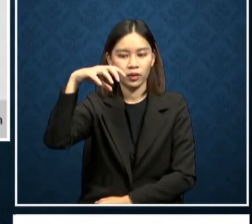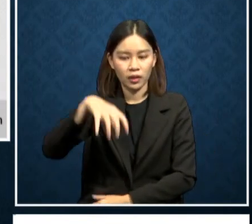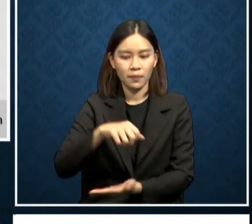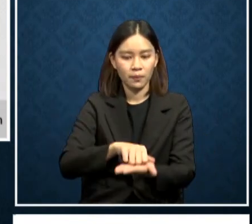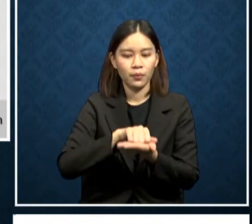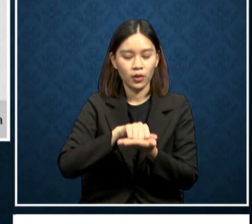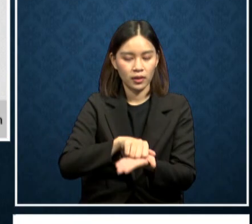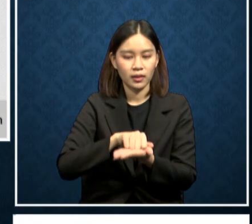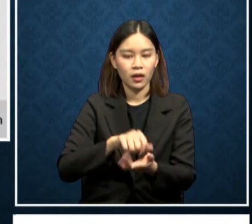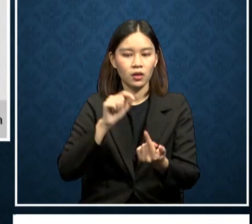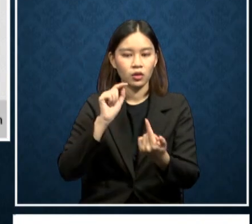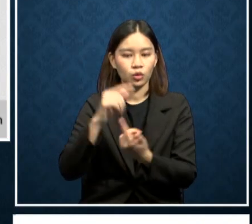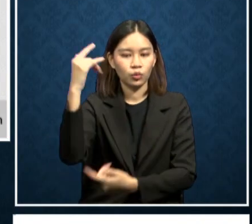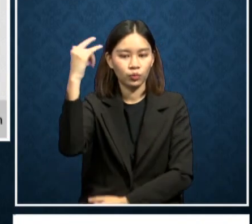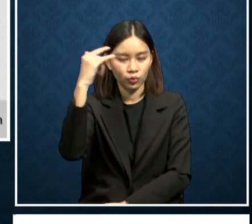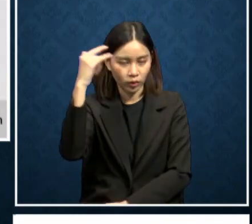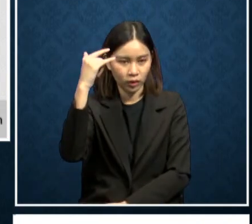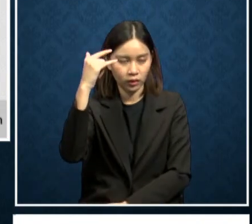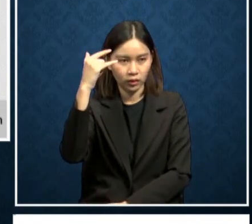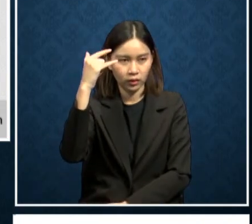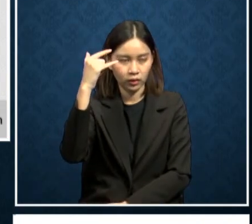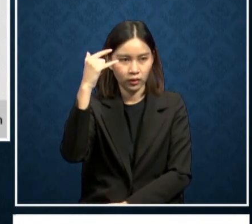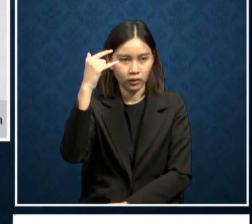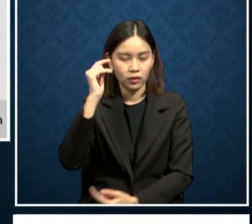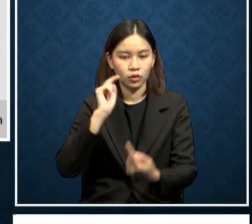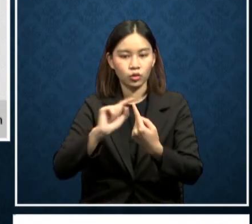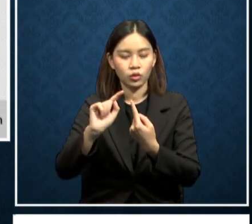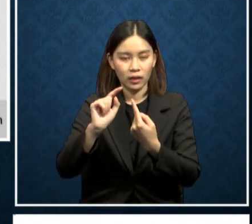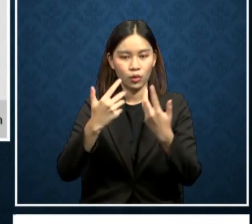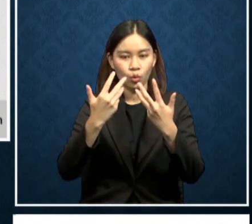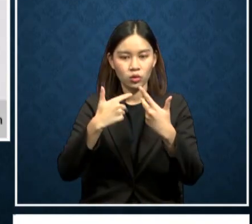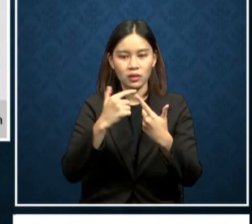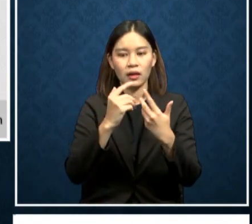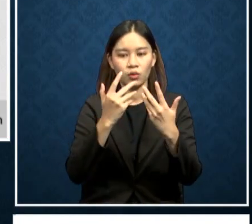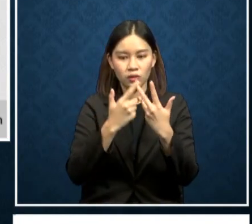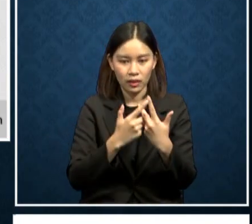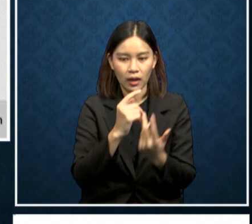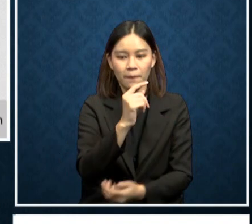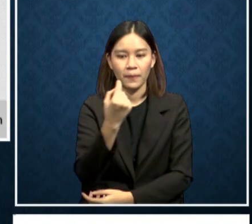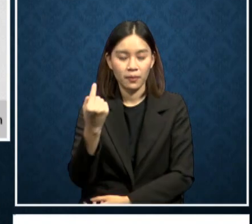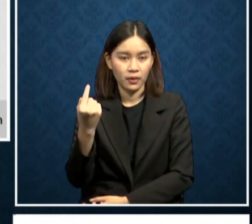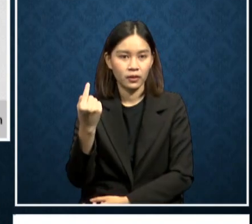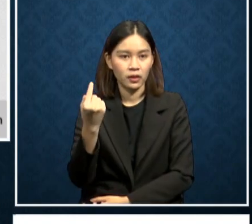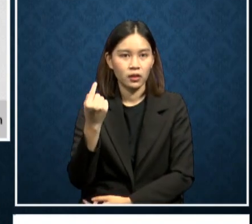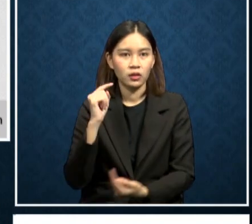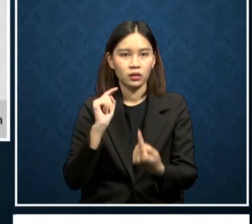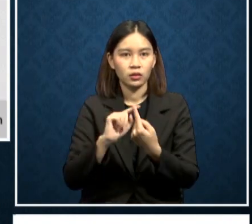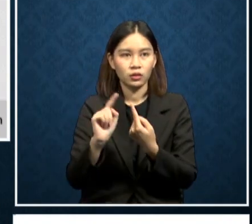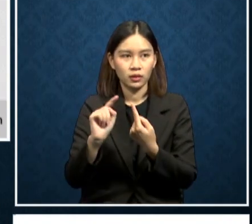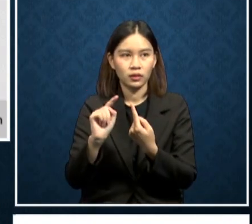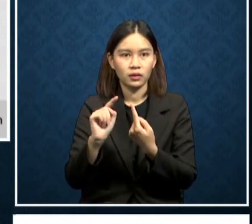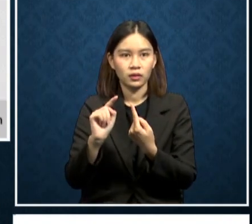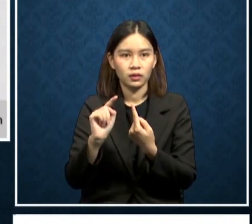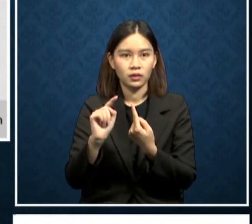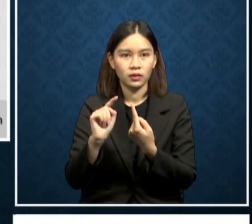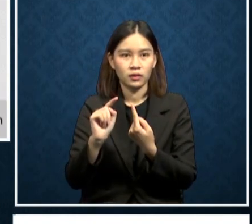บริการการเดินอากาศเพื่อรองรับอุตสาหกรรมในบริบทใหม่ในส่วนที่